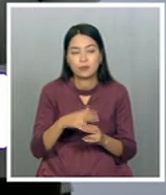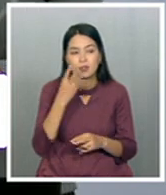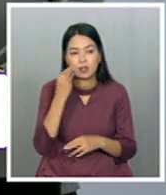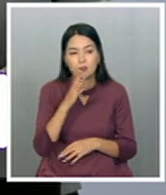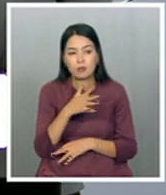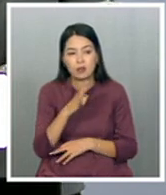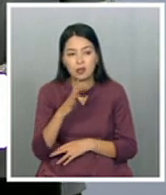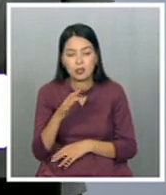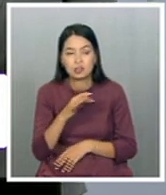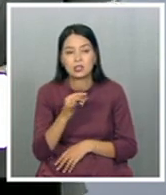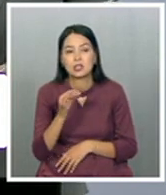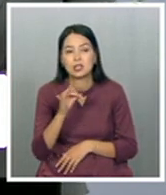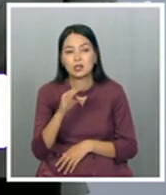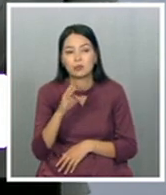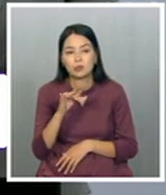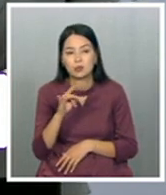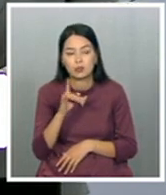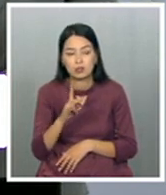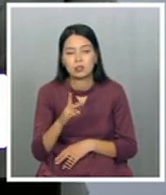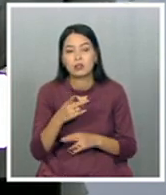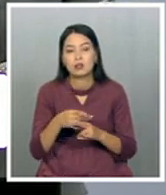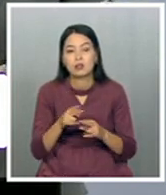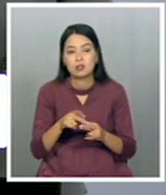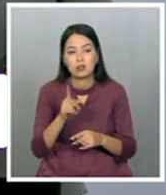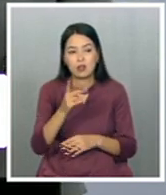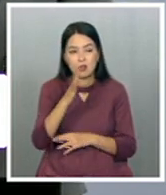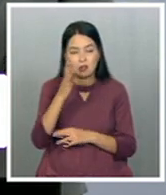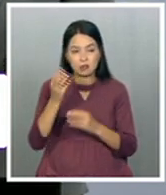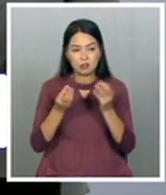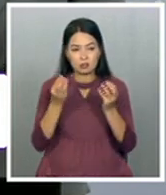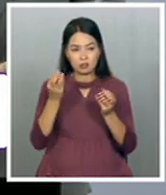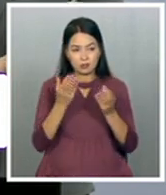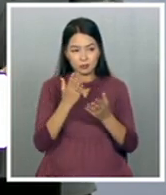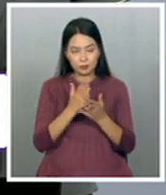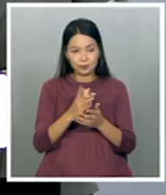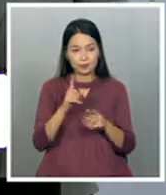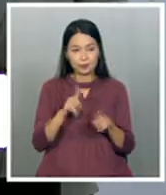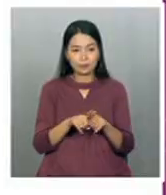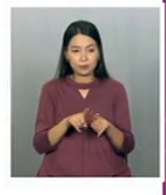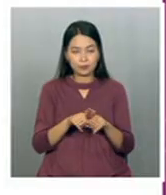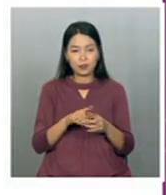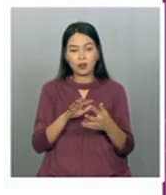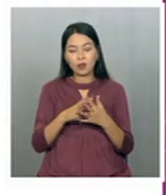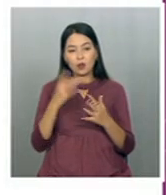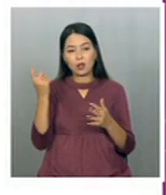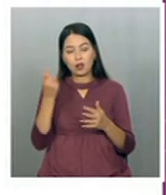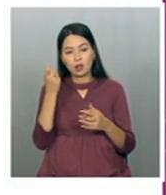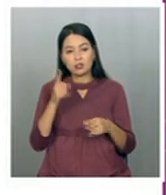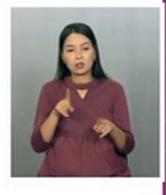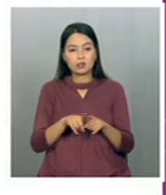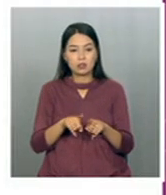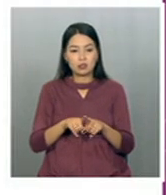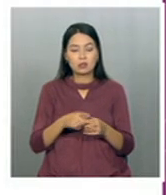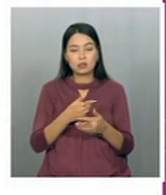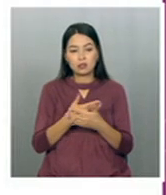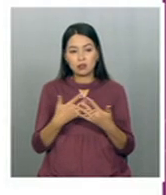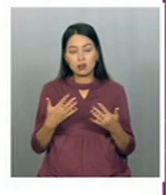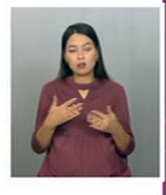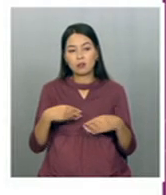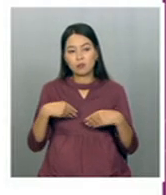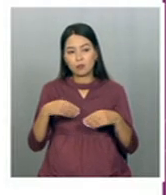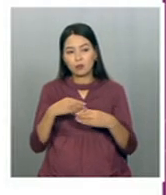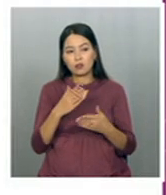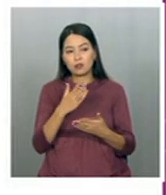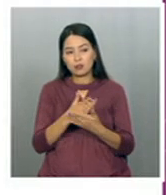итмұрынды, сондай-ақ бұталы ағашты, және де мәдени өсімдіктерді, ауыл шаруашылық дақылдарын жатқызамыз. Оларға